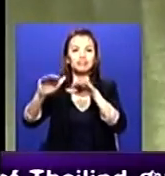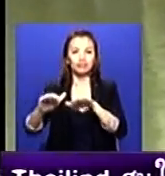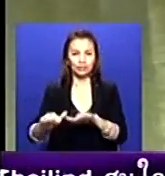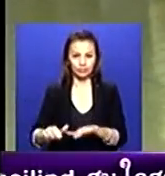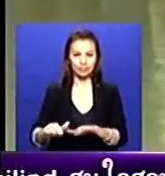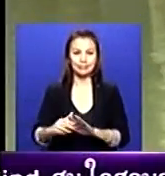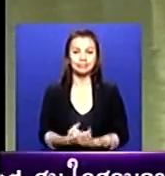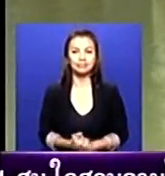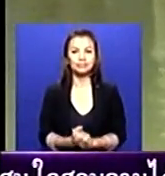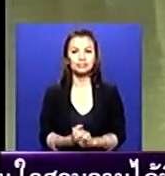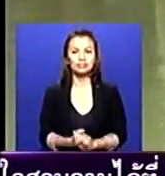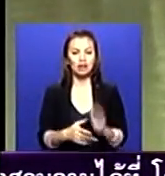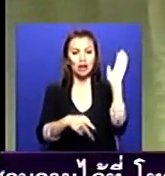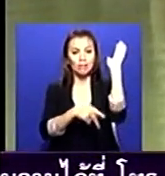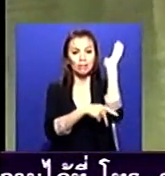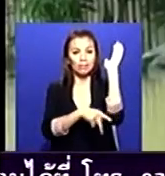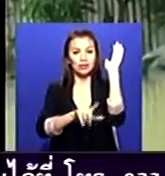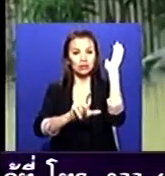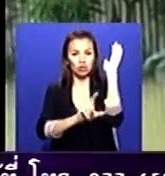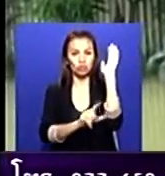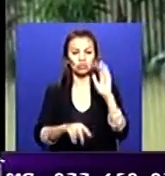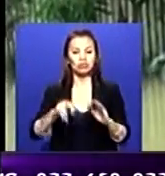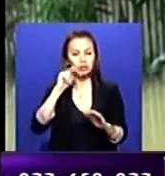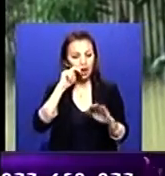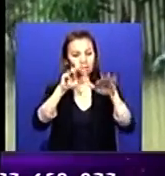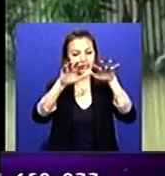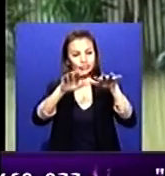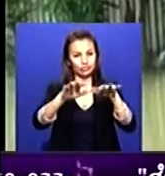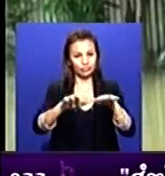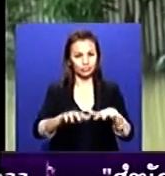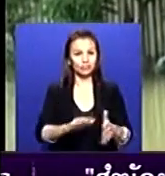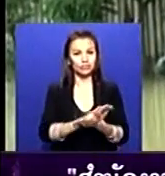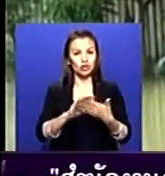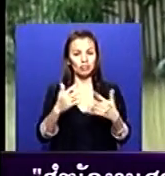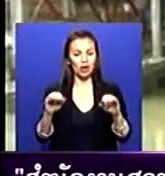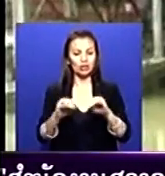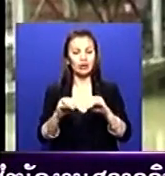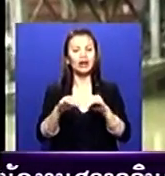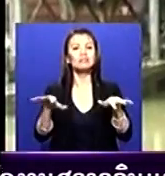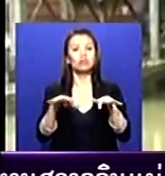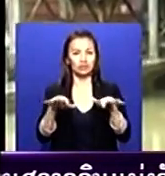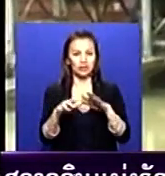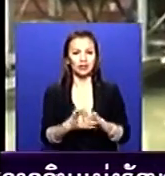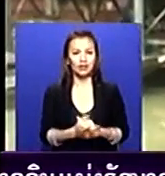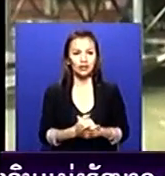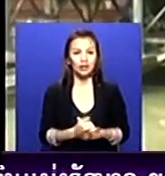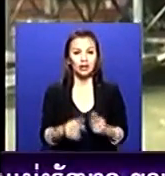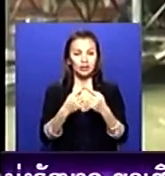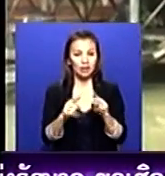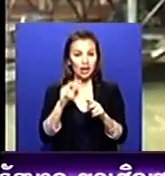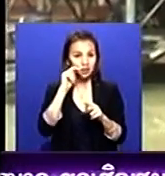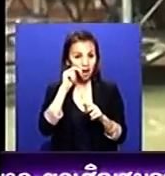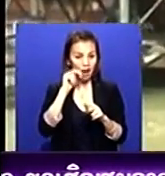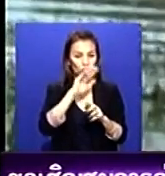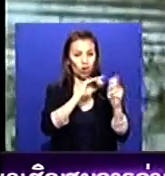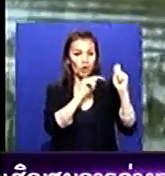และที่จังหวัดพัทลุงสถานการณ์น้ำท่วมเริ่มคลี่คลายและระดับน้ำลดลงเกือบเข้าสู่ภาวะปกติแต่มวลน้ำจากอำเภอกงราและอำเ